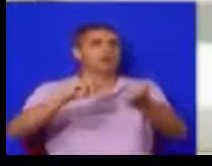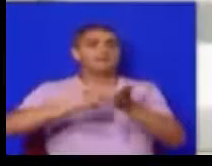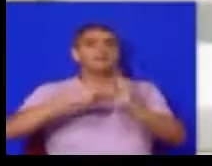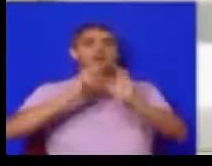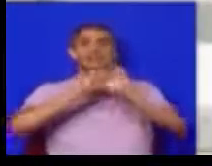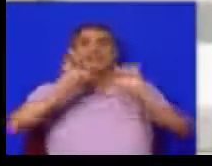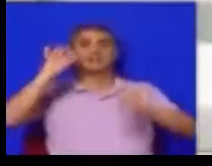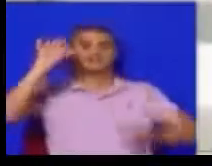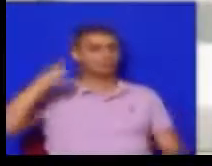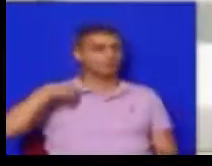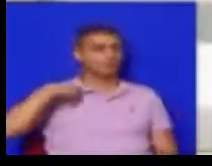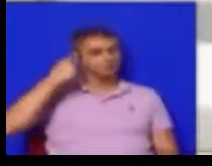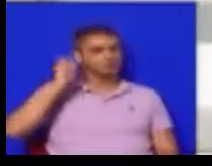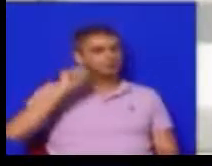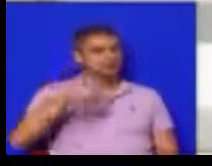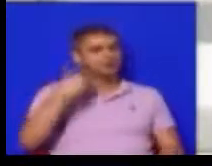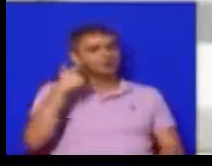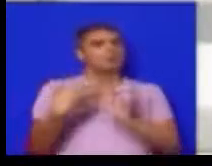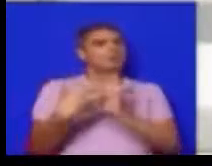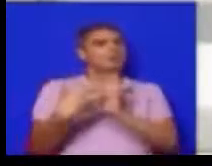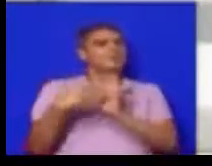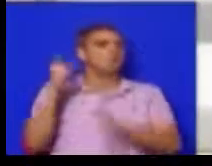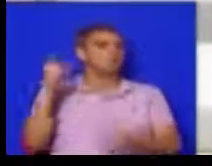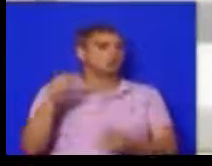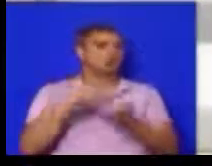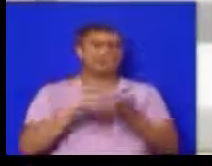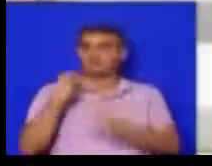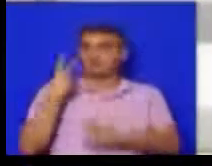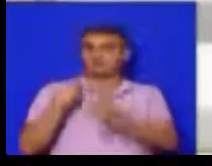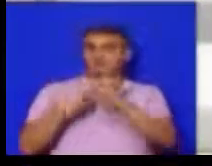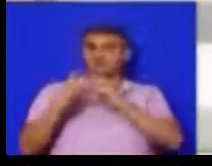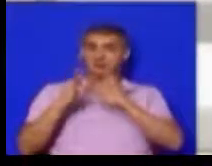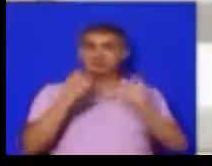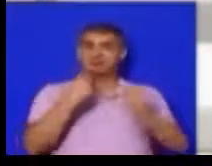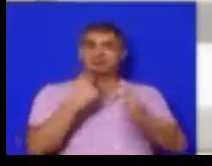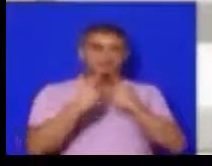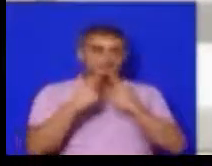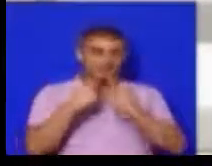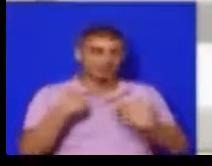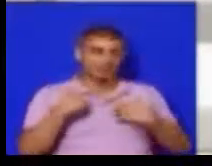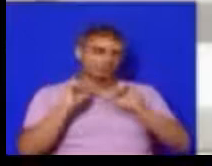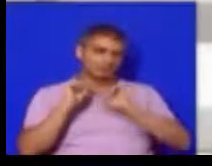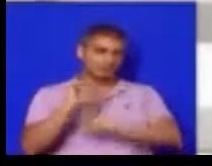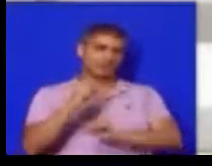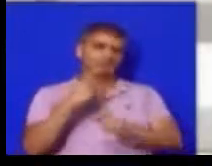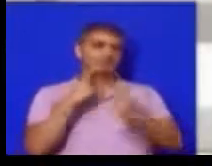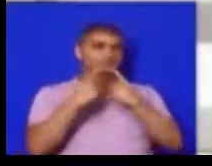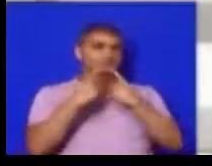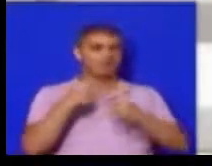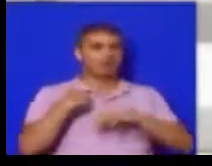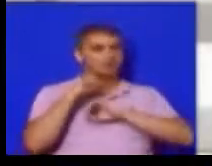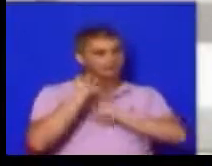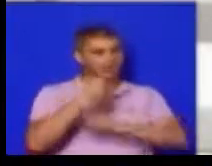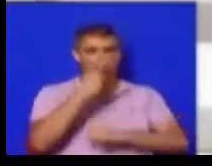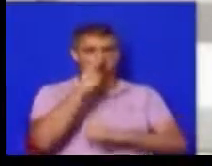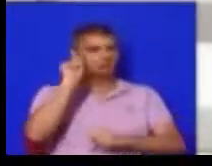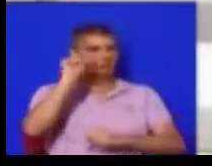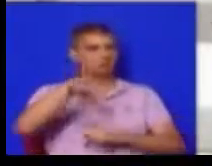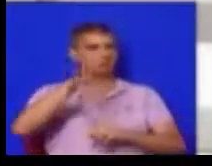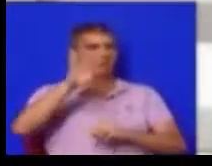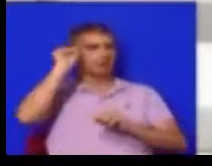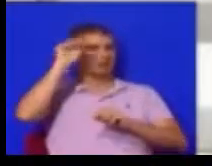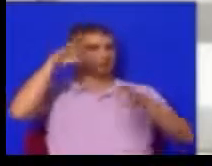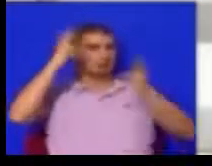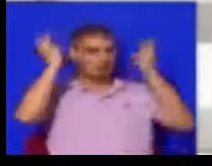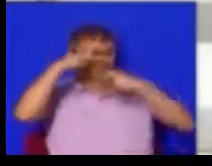חושב שצריך להעמיד אותם במבחן. ולכן אם נחזור לתחילת השיחה, אני בעד המסע ומתן, אני בעד ניסיון להגיע להסכם,